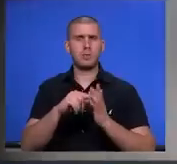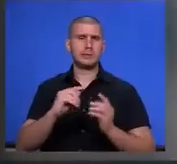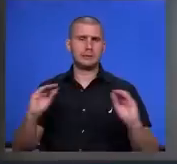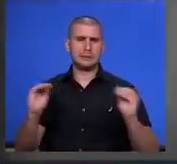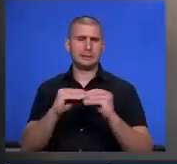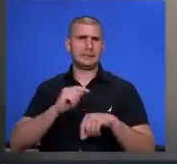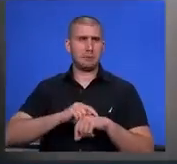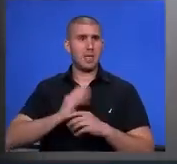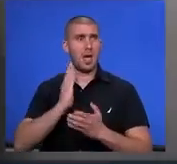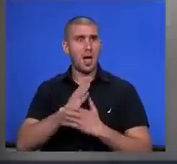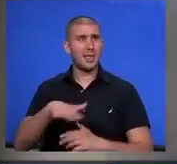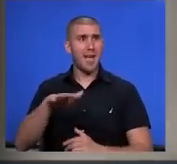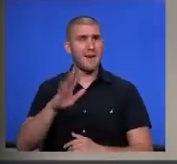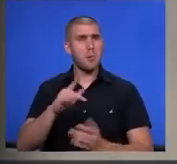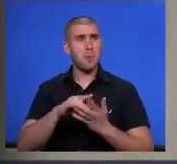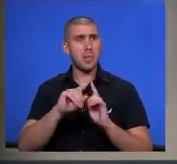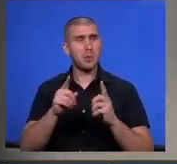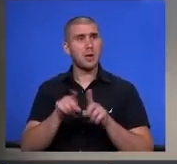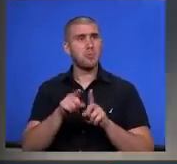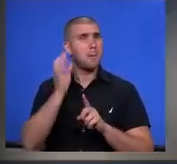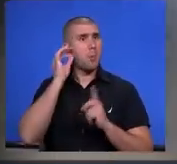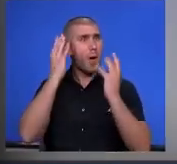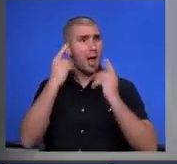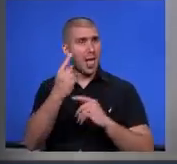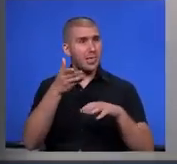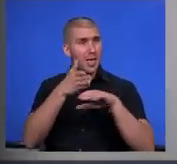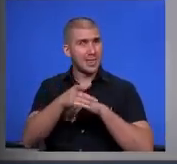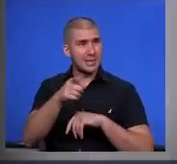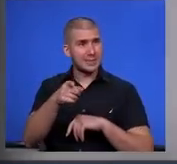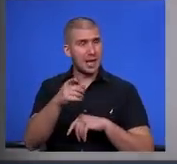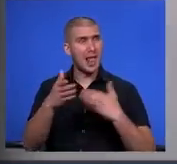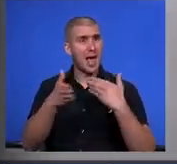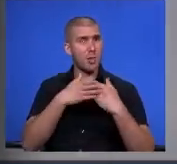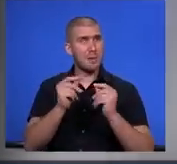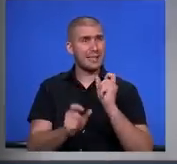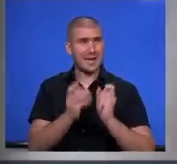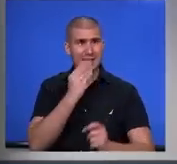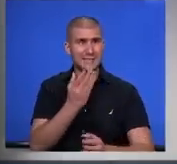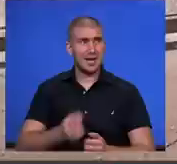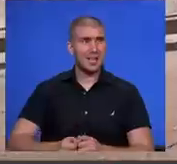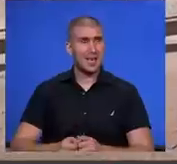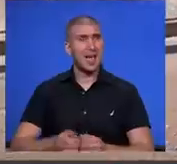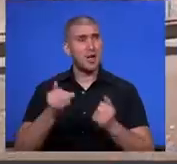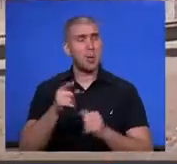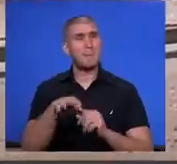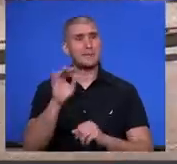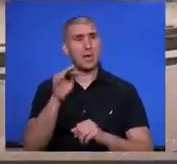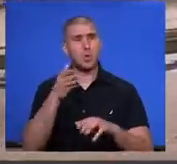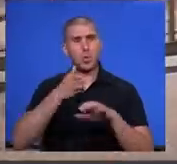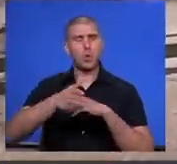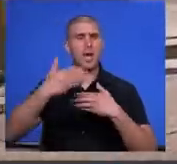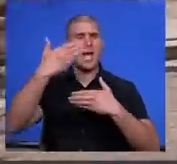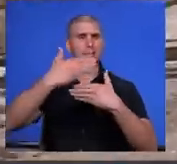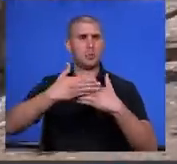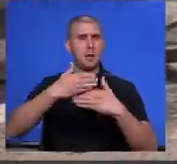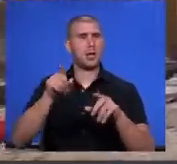הגיע עד למחוזות אבסורדים, כמו למשל הקלה הזאת שנכנסה מפרצה לחתונתה עם אזרח ישראלי. היום מצאנו את הפרצה חסומה,